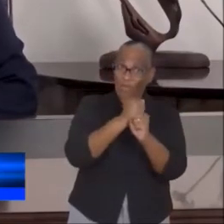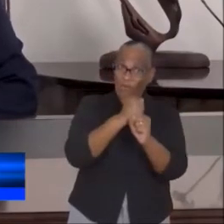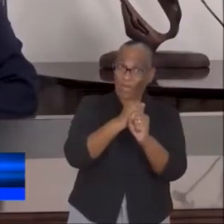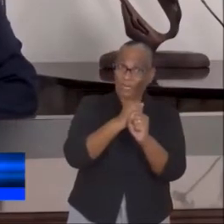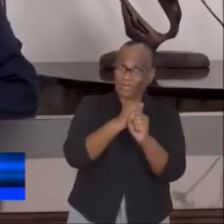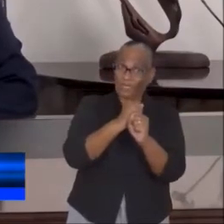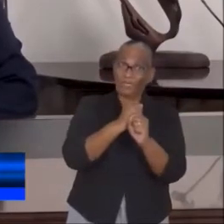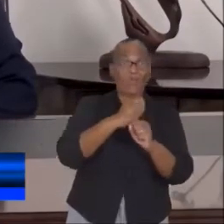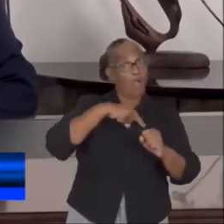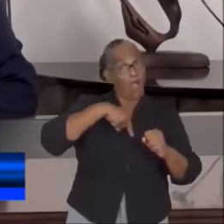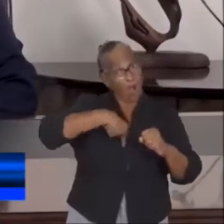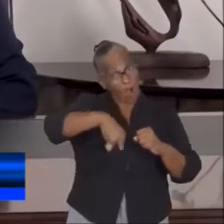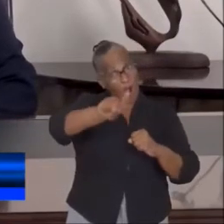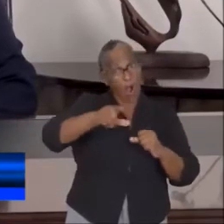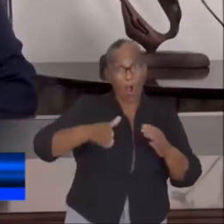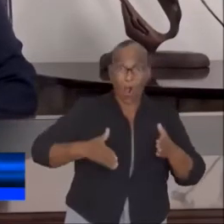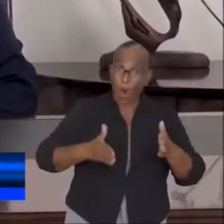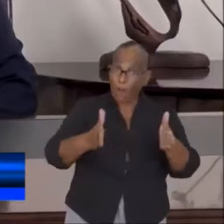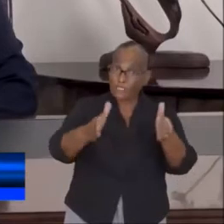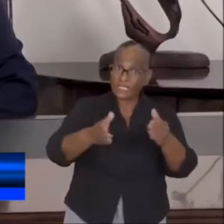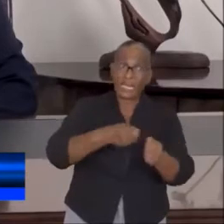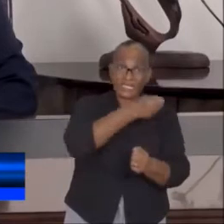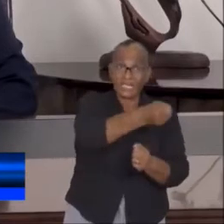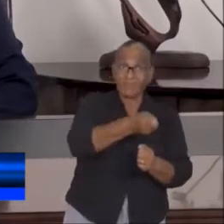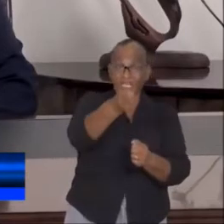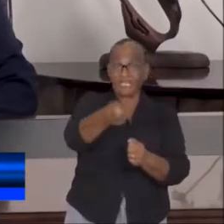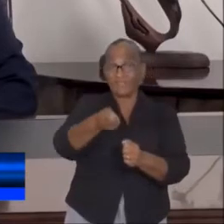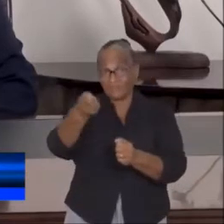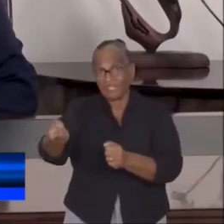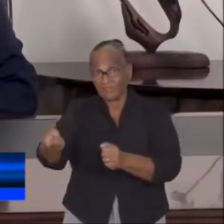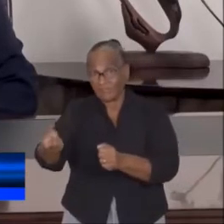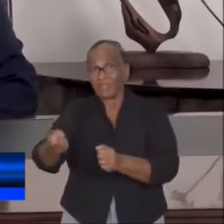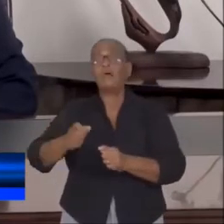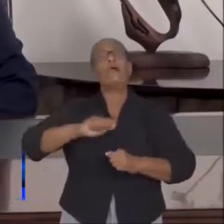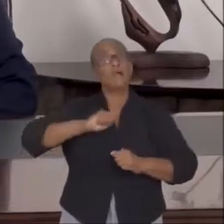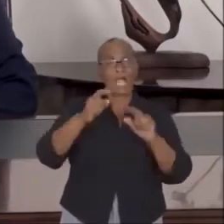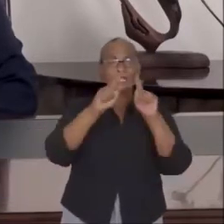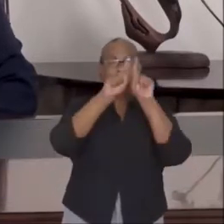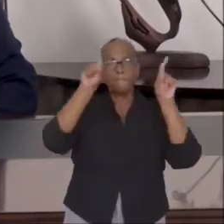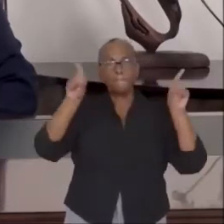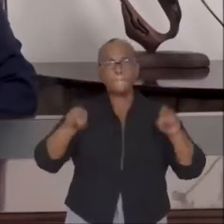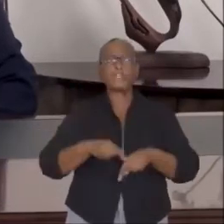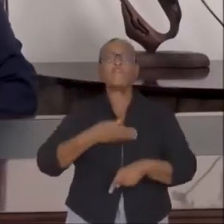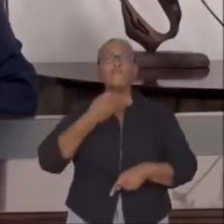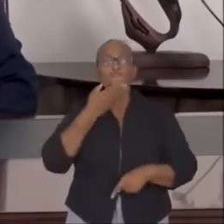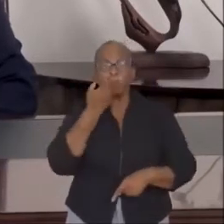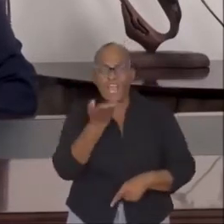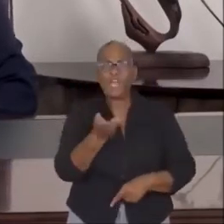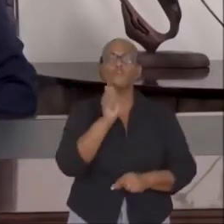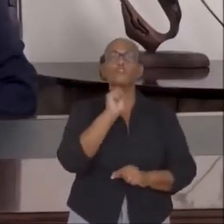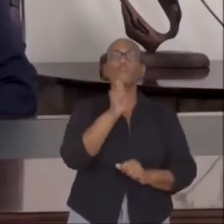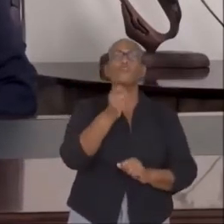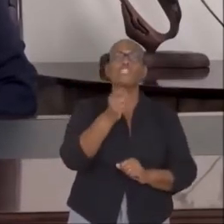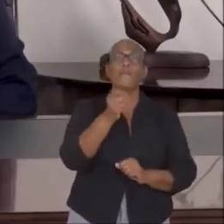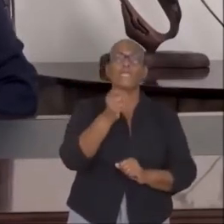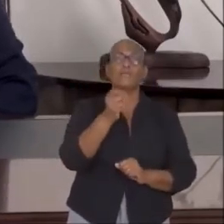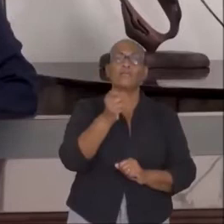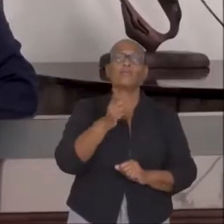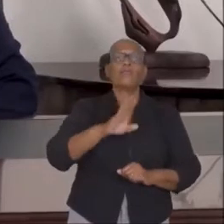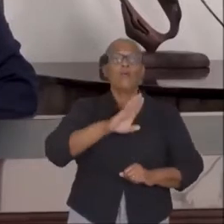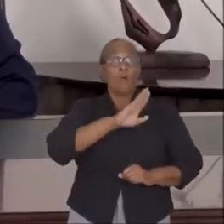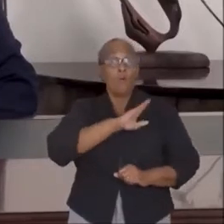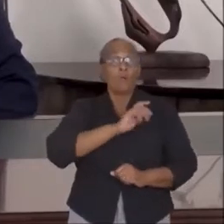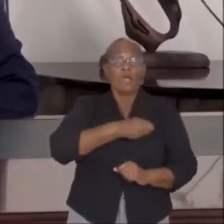Essentiële diensten die tijdens het uitgaansverbod productie moeten leveren, kunnen daarvoor dispensatie